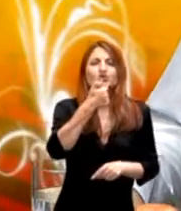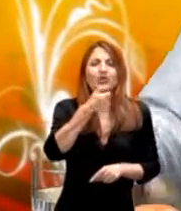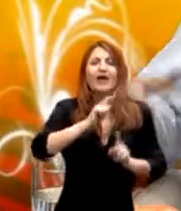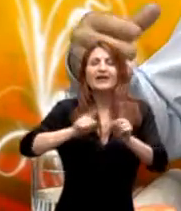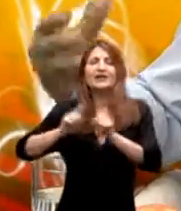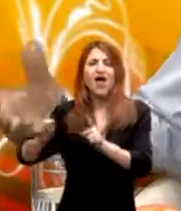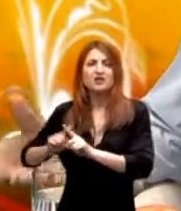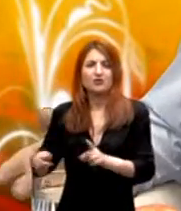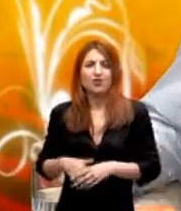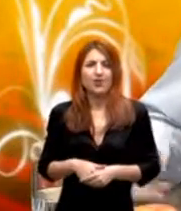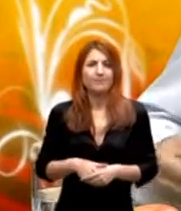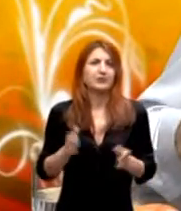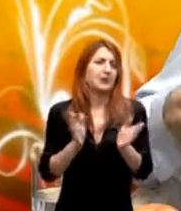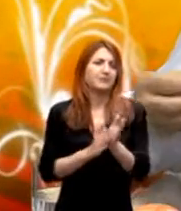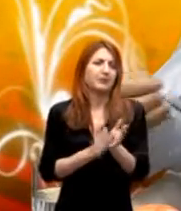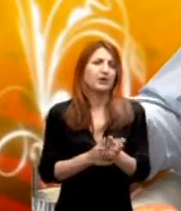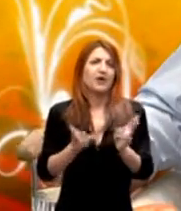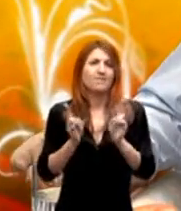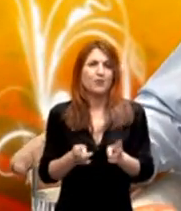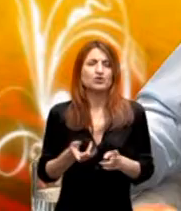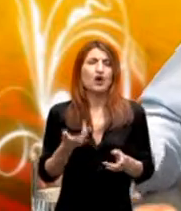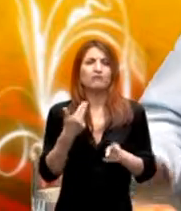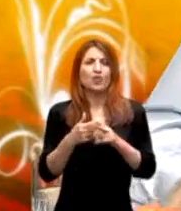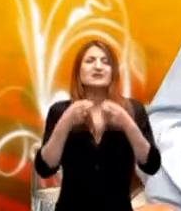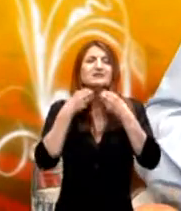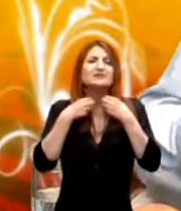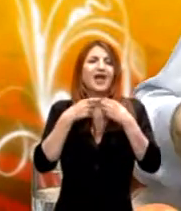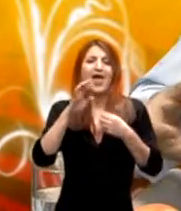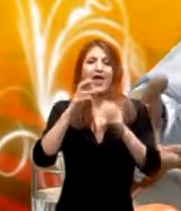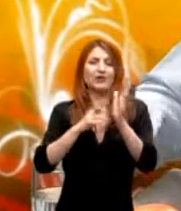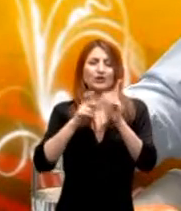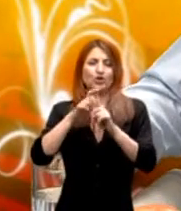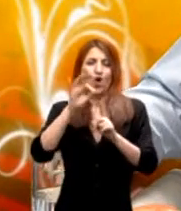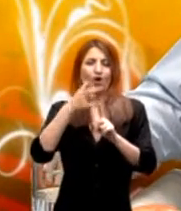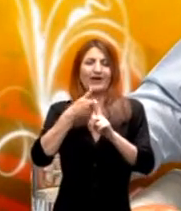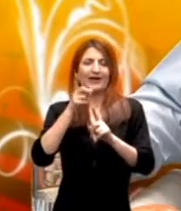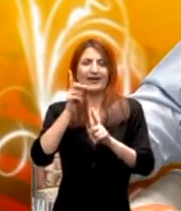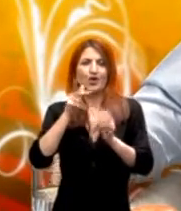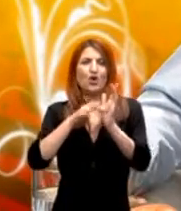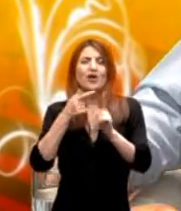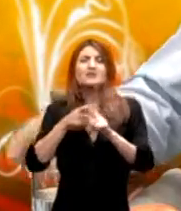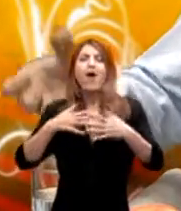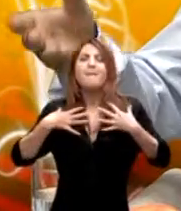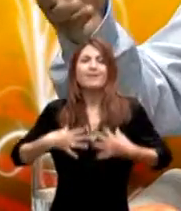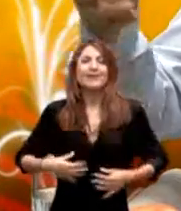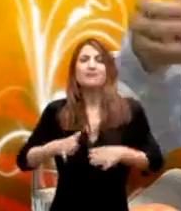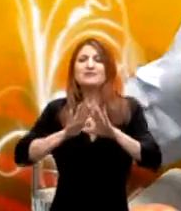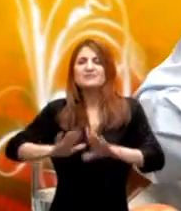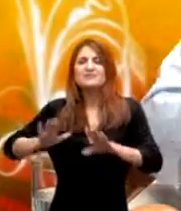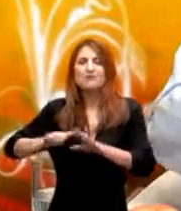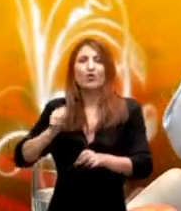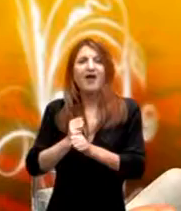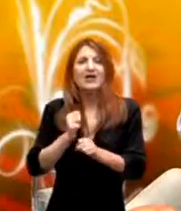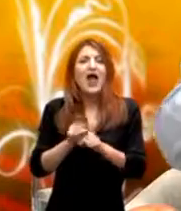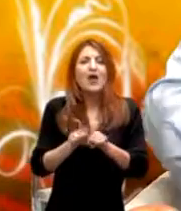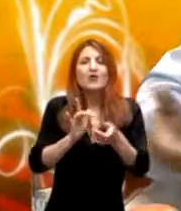za debljinu. Može biti, recimo, i endokrinološka bolest, gdje je metabolizam jako spor i sve se sprema i